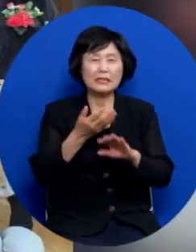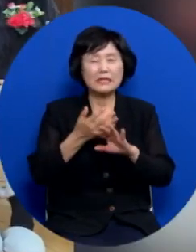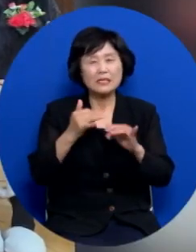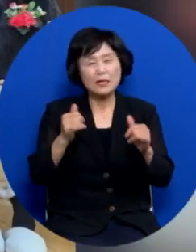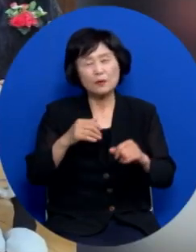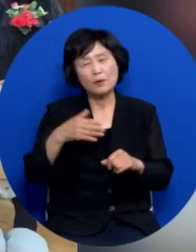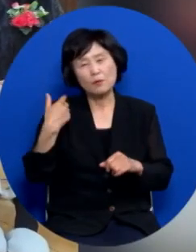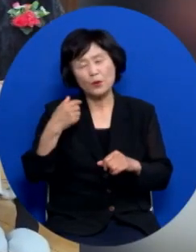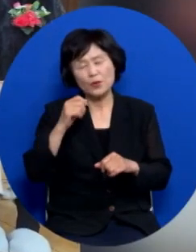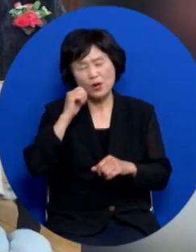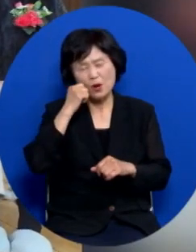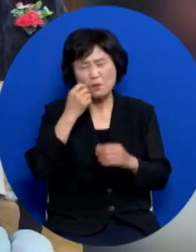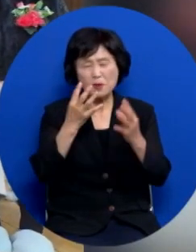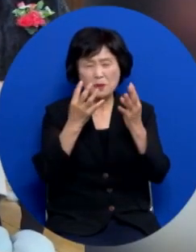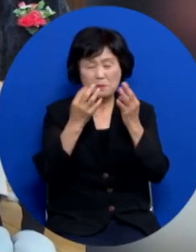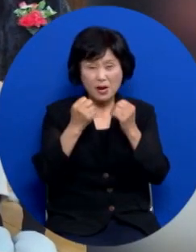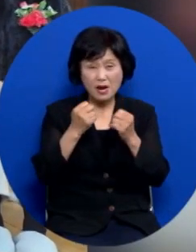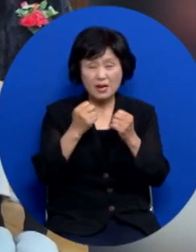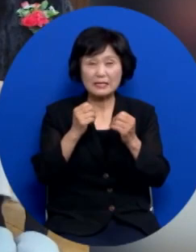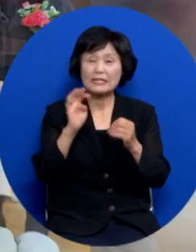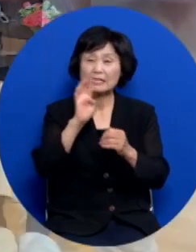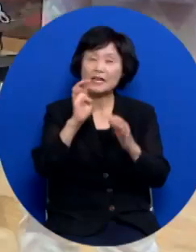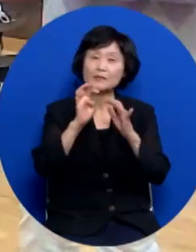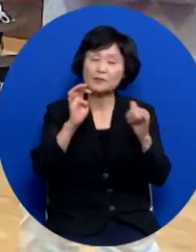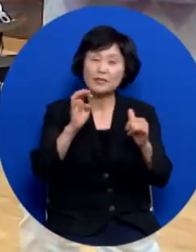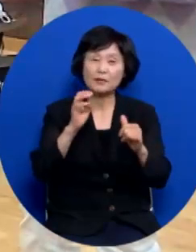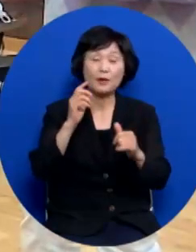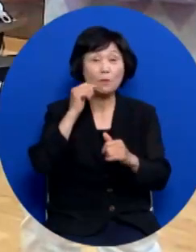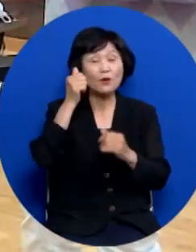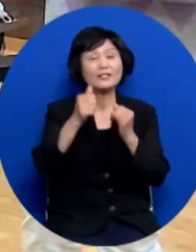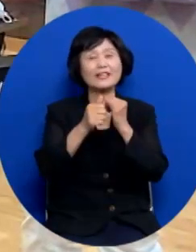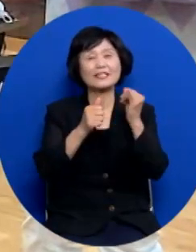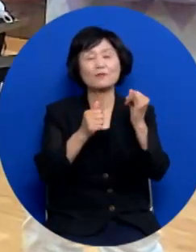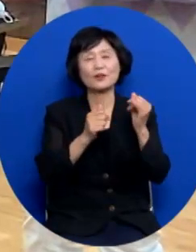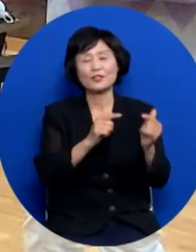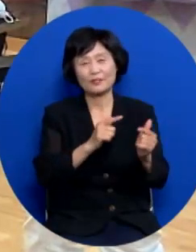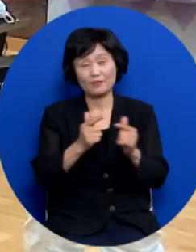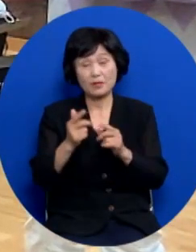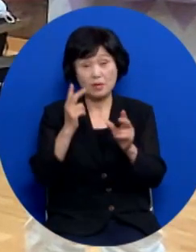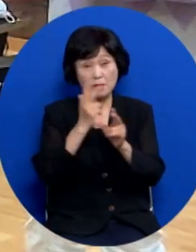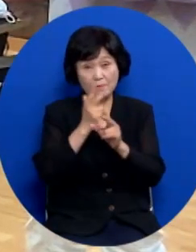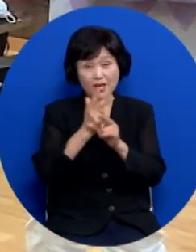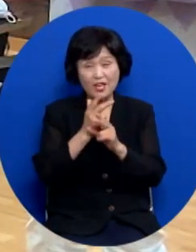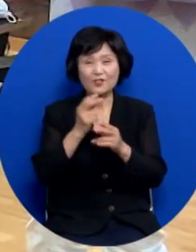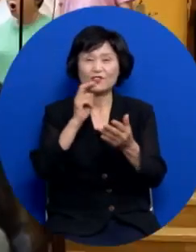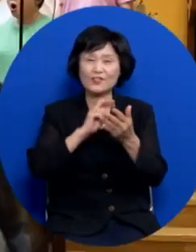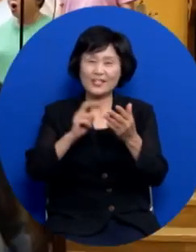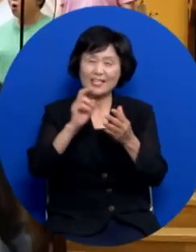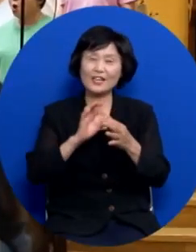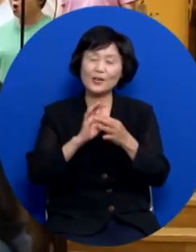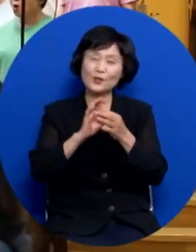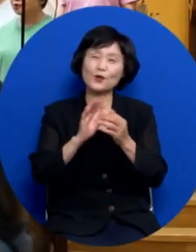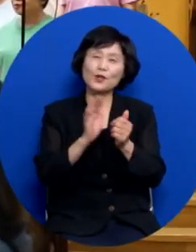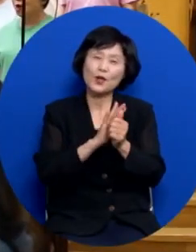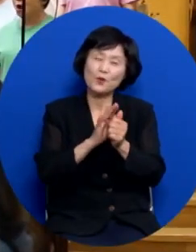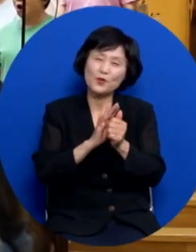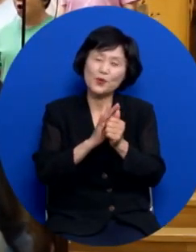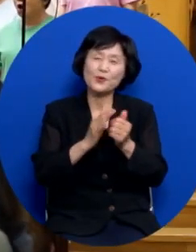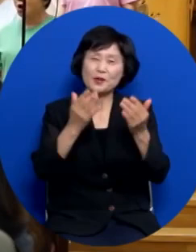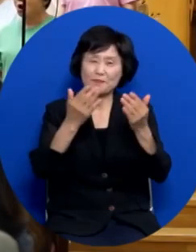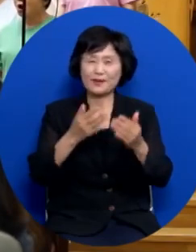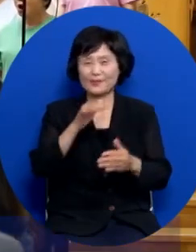서로를 보듬어가는 40여 명의 사모들은 매주 연습을 하며 찬양이 주는 위로와 기쁨으로 새 힘을 얻고